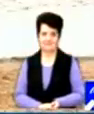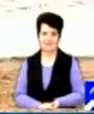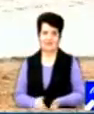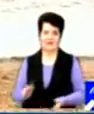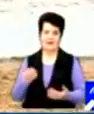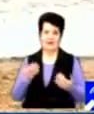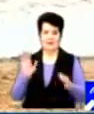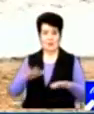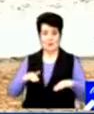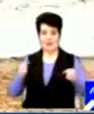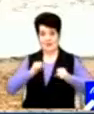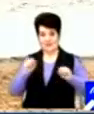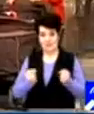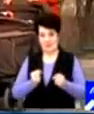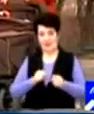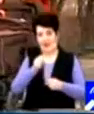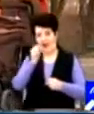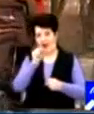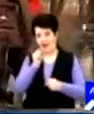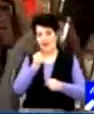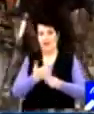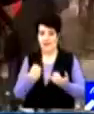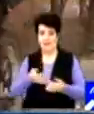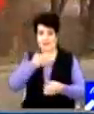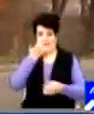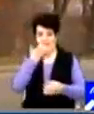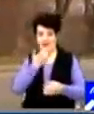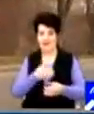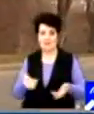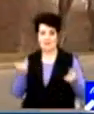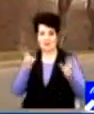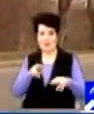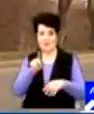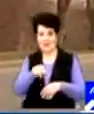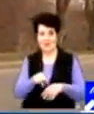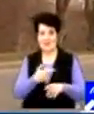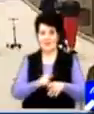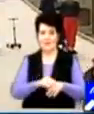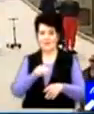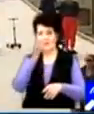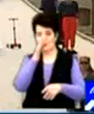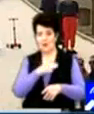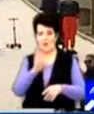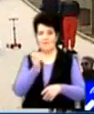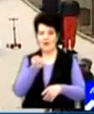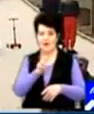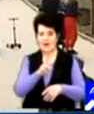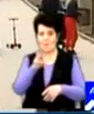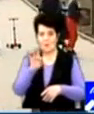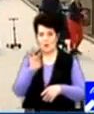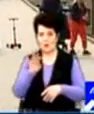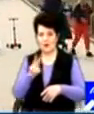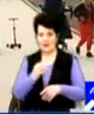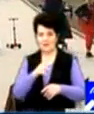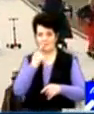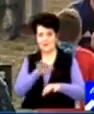După o iarnă geroasă și sumbră, soarele de astăzi a fost ca o binecuvântare pentru locuitorii Chișinăului. Parcul Valea Morilor semăna mai degrabă cu un mușuroi